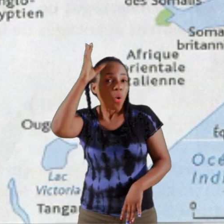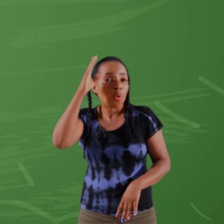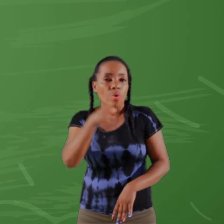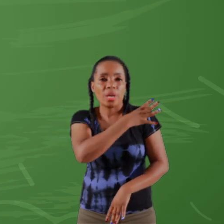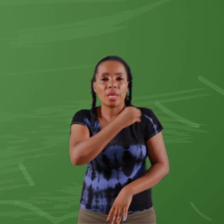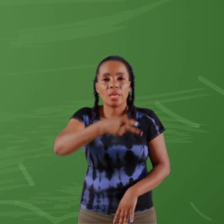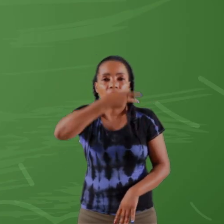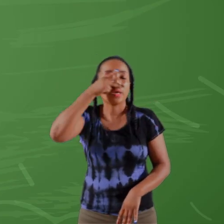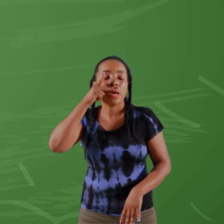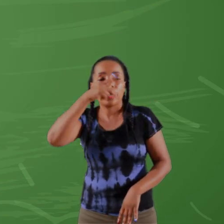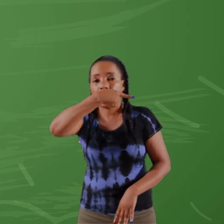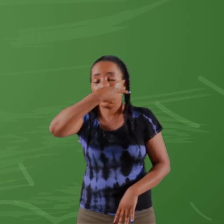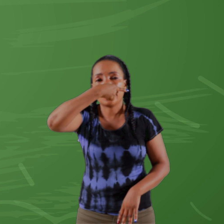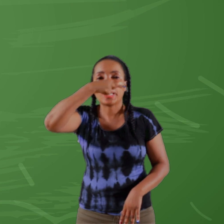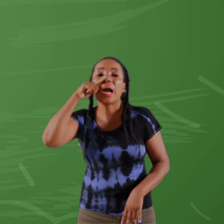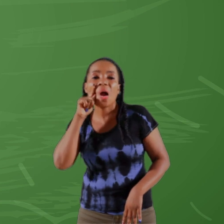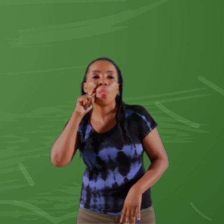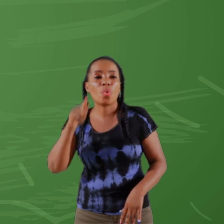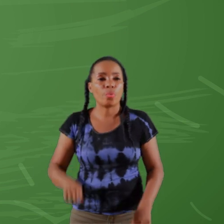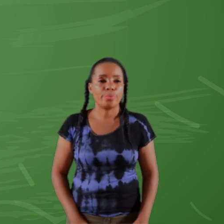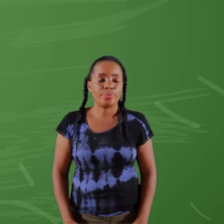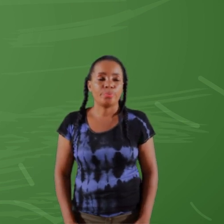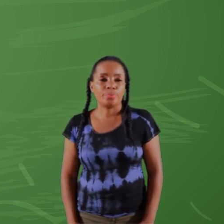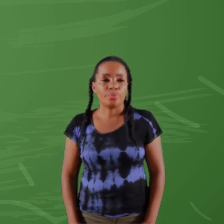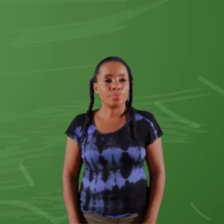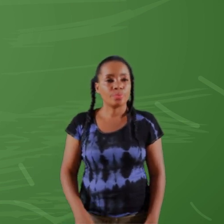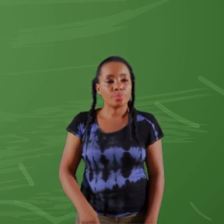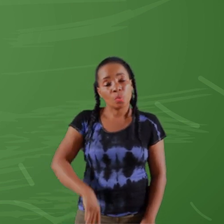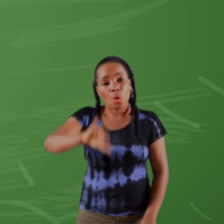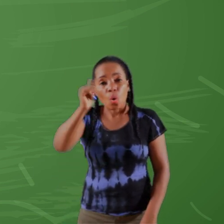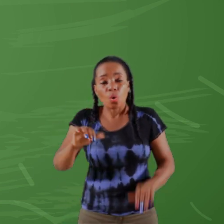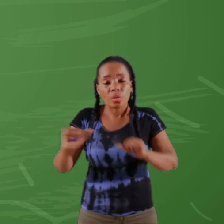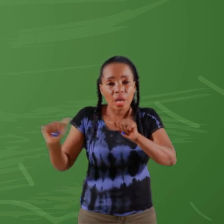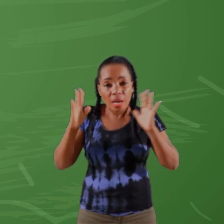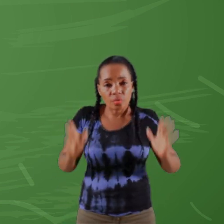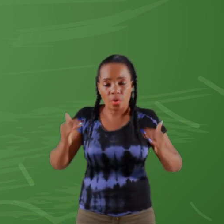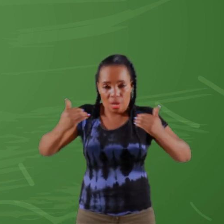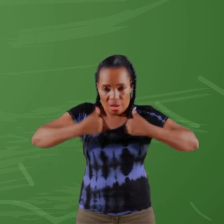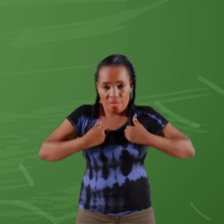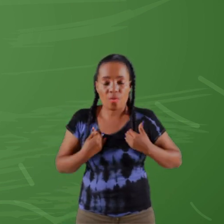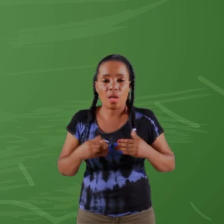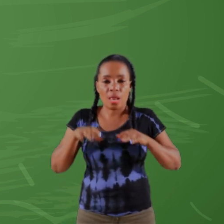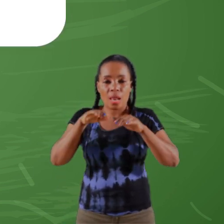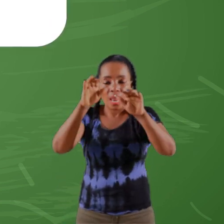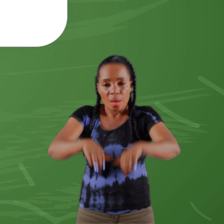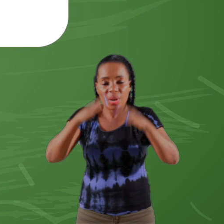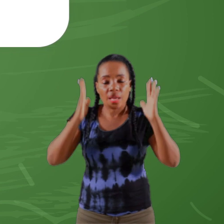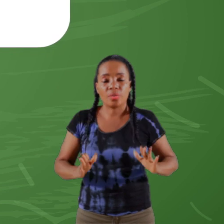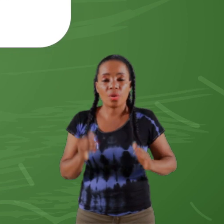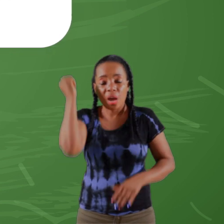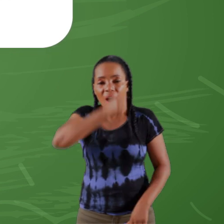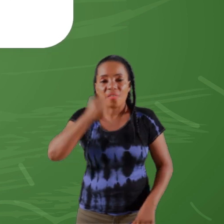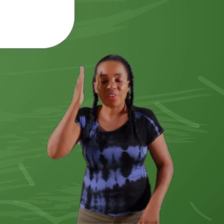Bien, comme second acteur, nous avons les planteurs africains regroupés au sein du